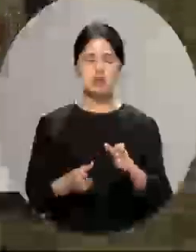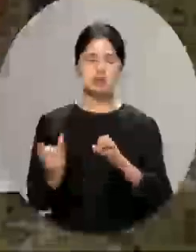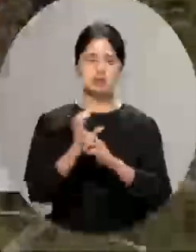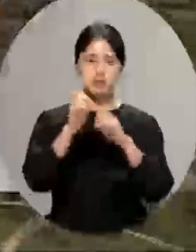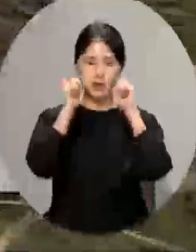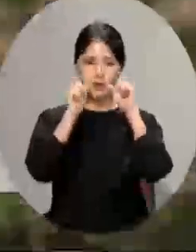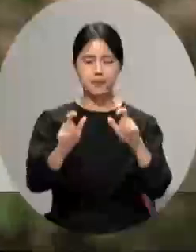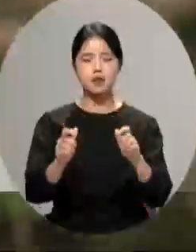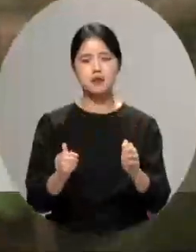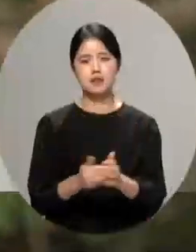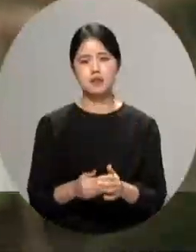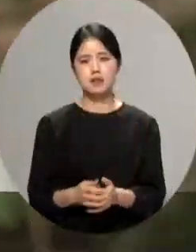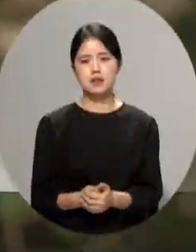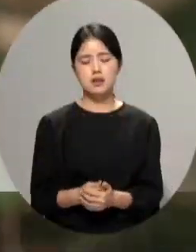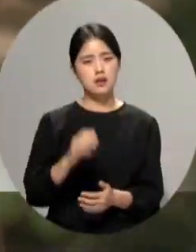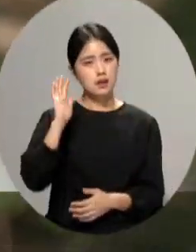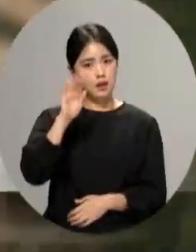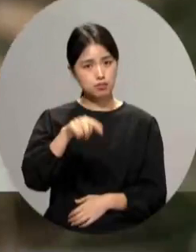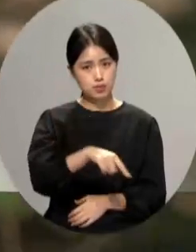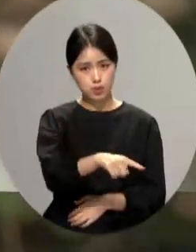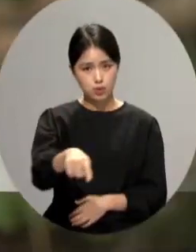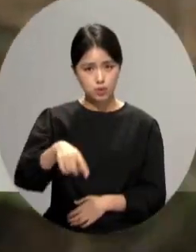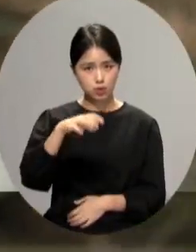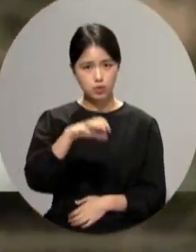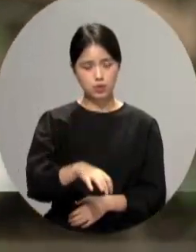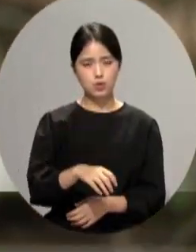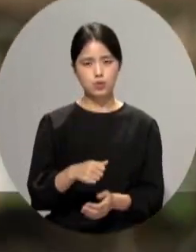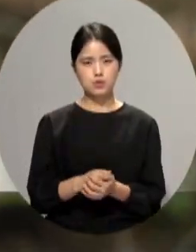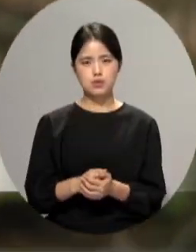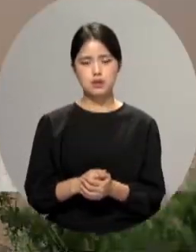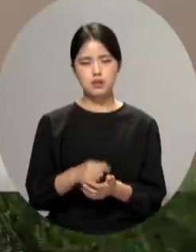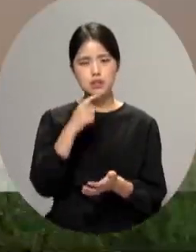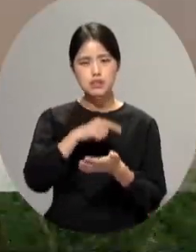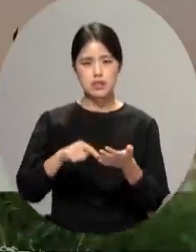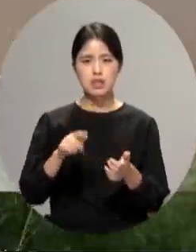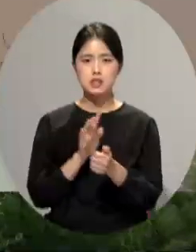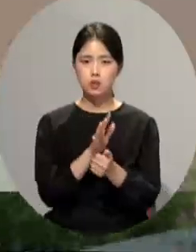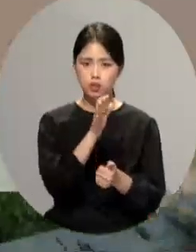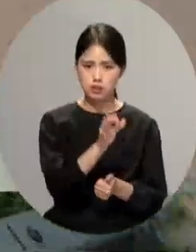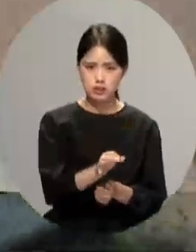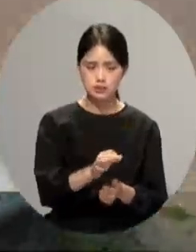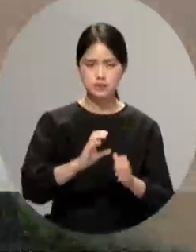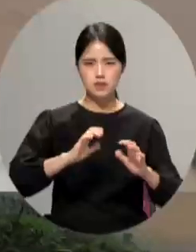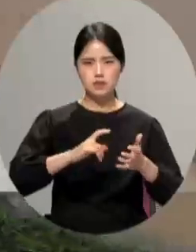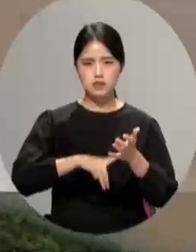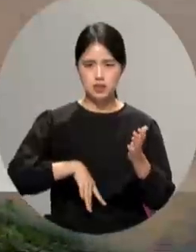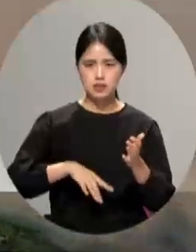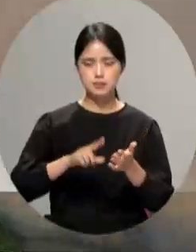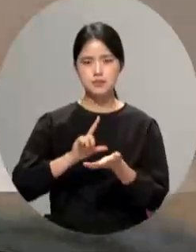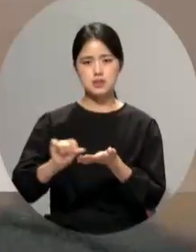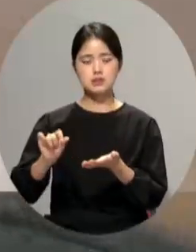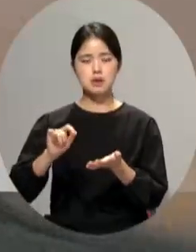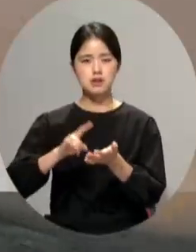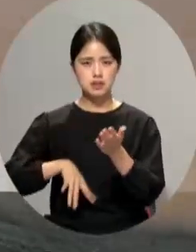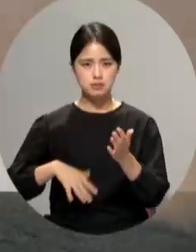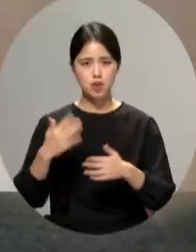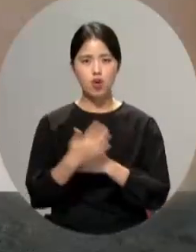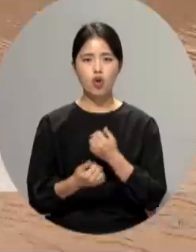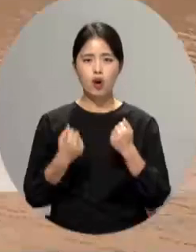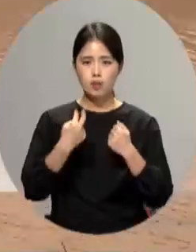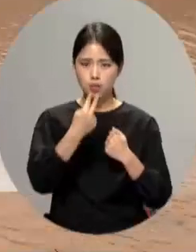선포했습니다 앞으로 이들 지역에는 재난지원금과 함께 국세와 지방세는 물론 건강보험과